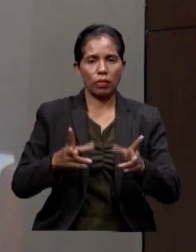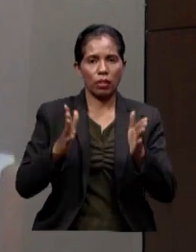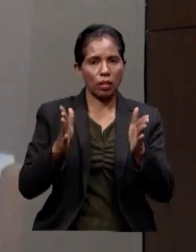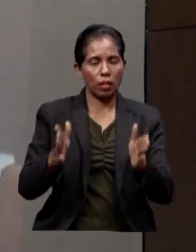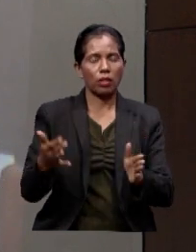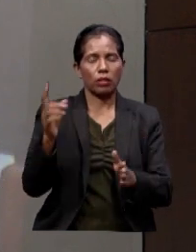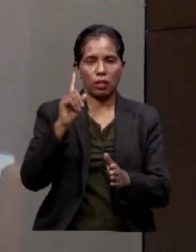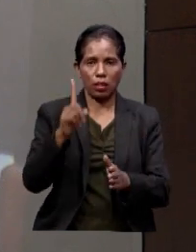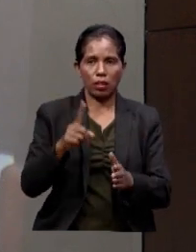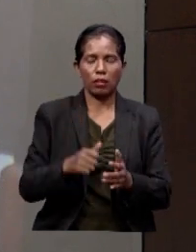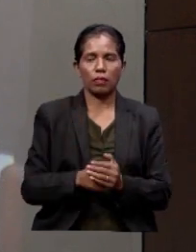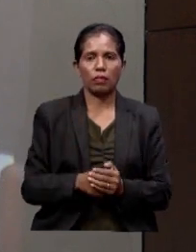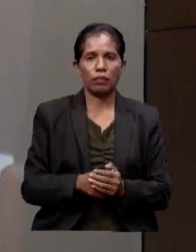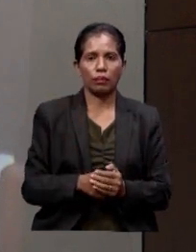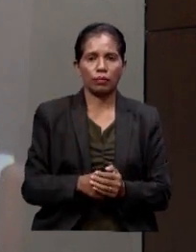niya